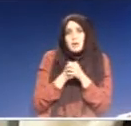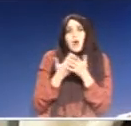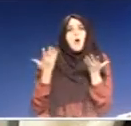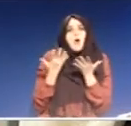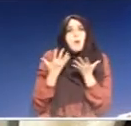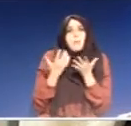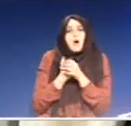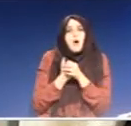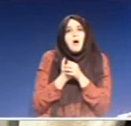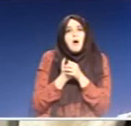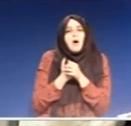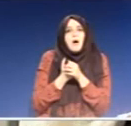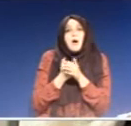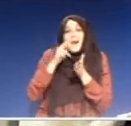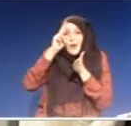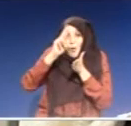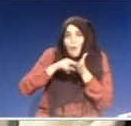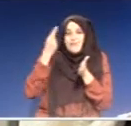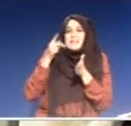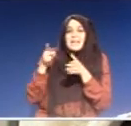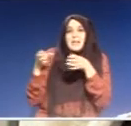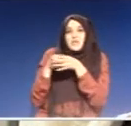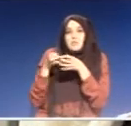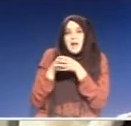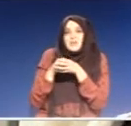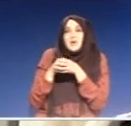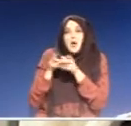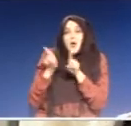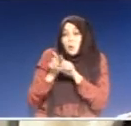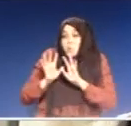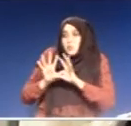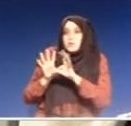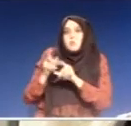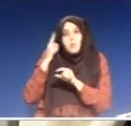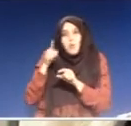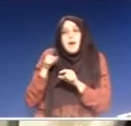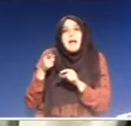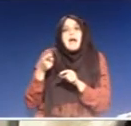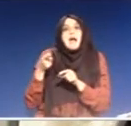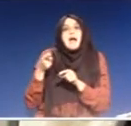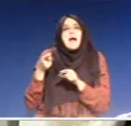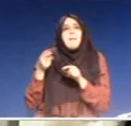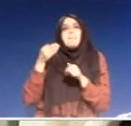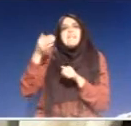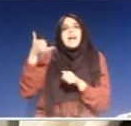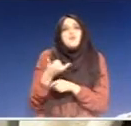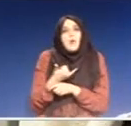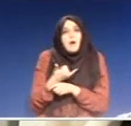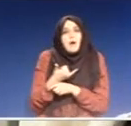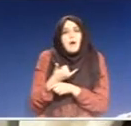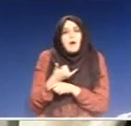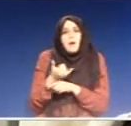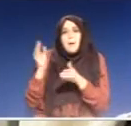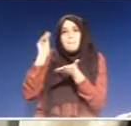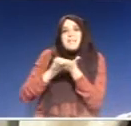كيف نفعل هذه ثجمعث وكيف نحينها لميزاجور، يعني باش تكون